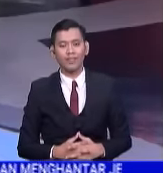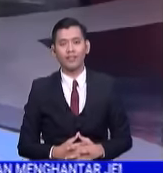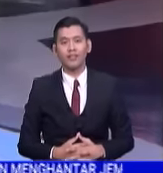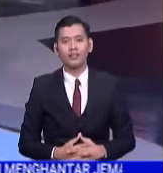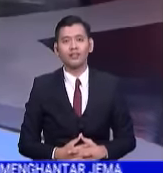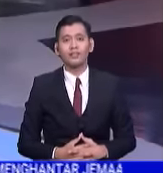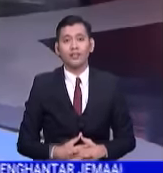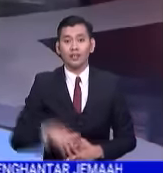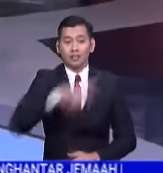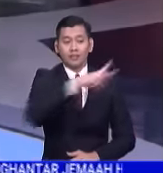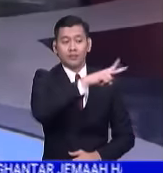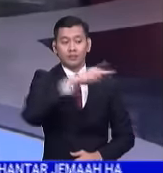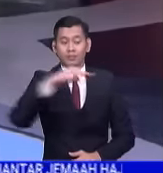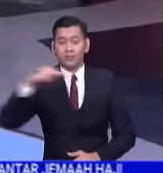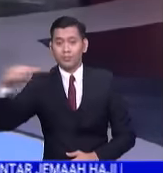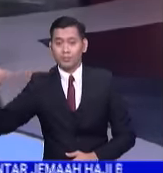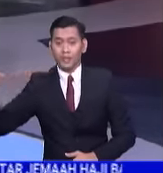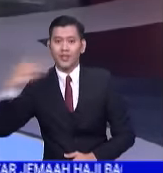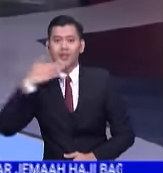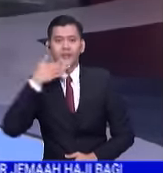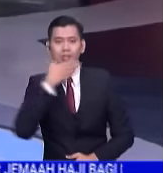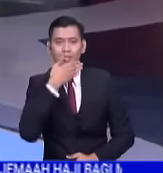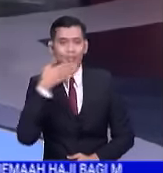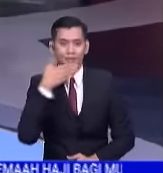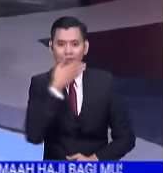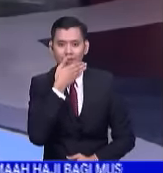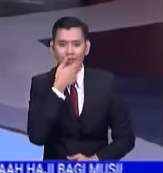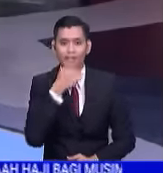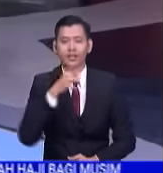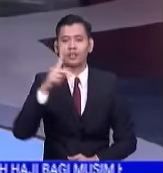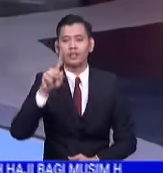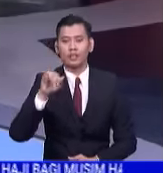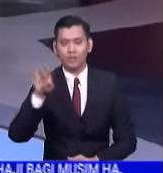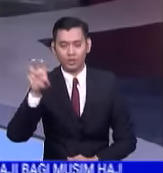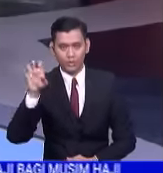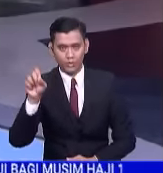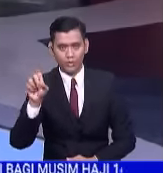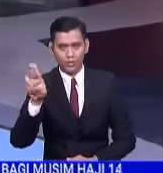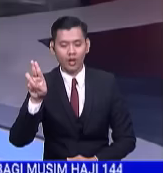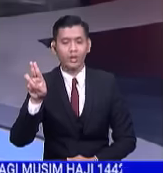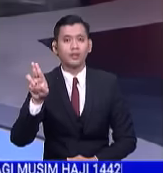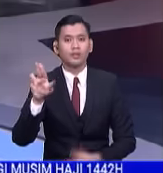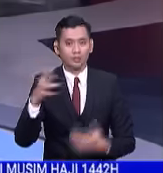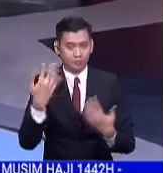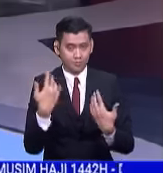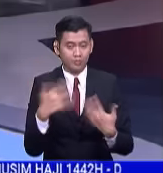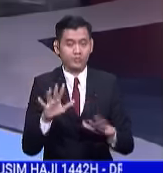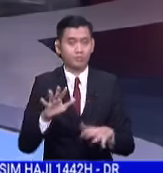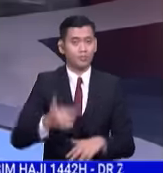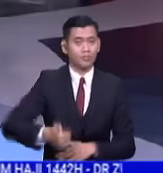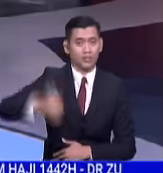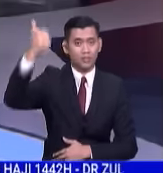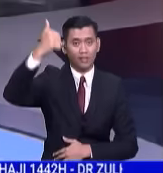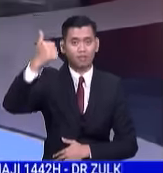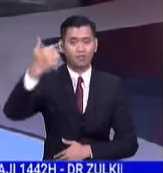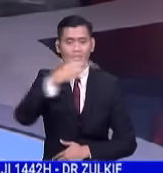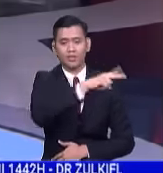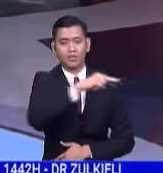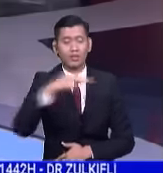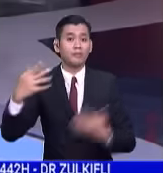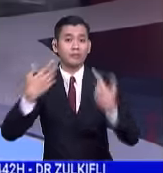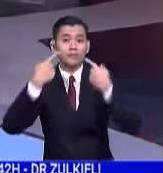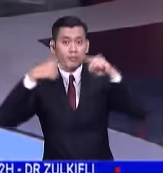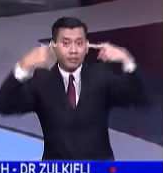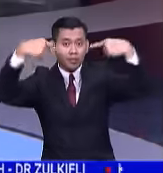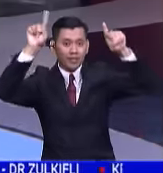Perenang remaja Qiu Huiyan melaka kejutan pada hari pembukaan kejohanan renang terbuka Malaysia edisi ke-63. Dia